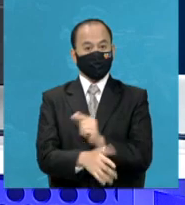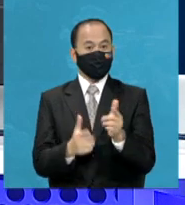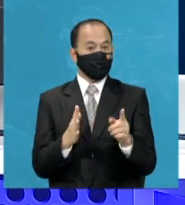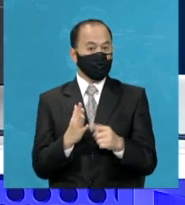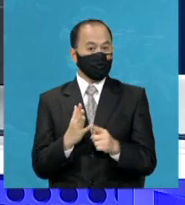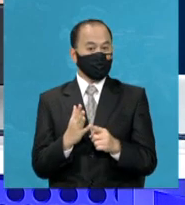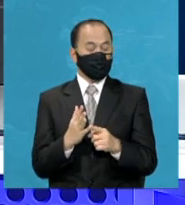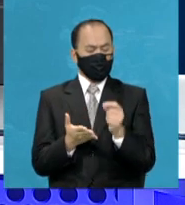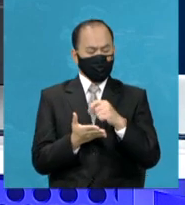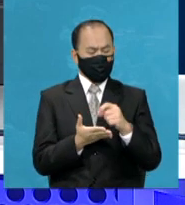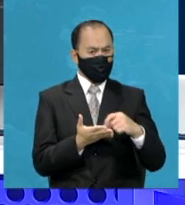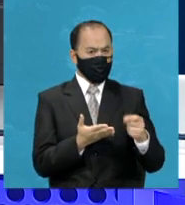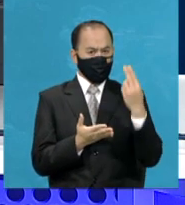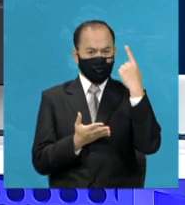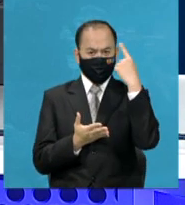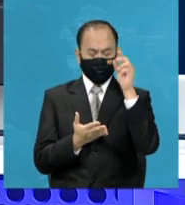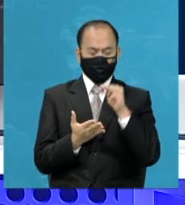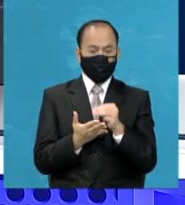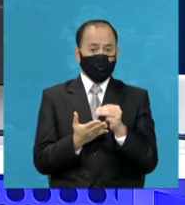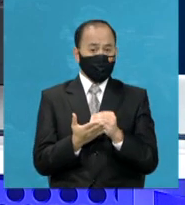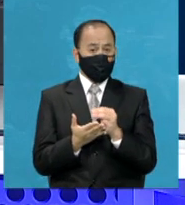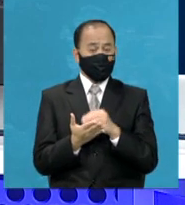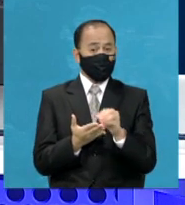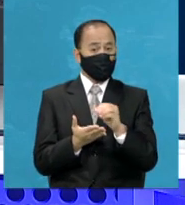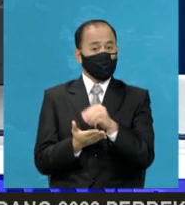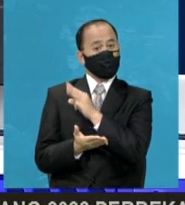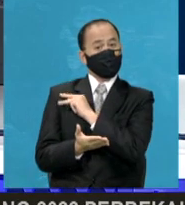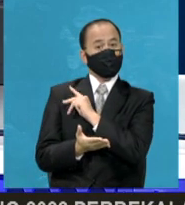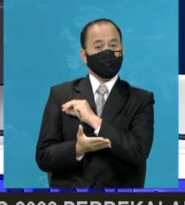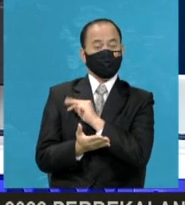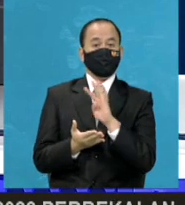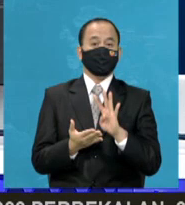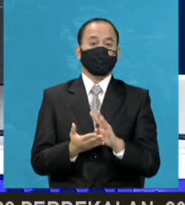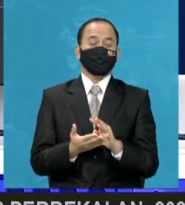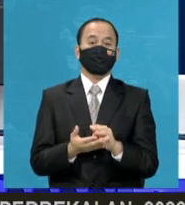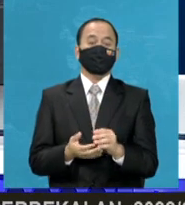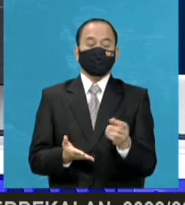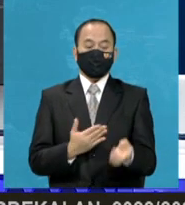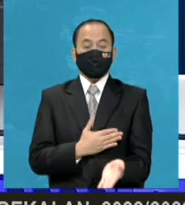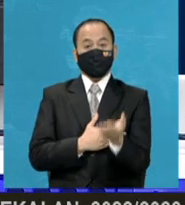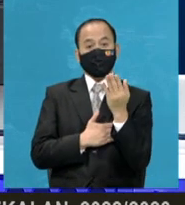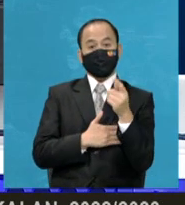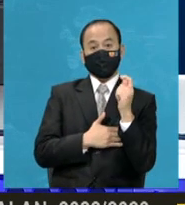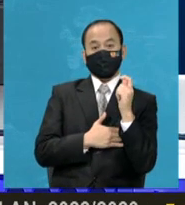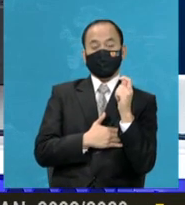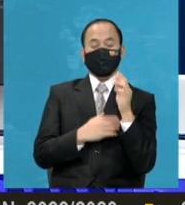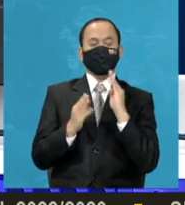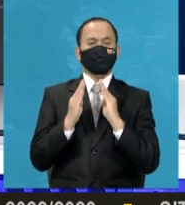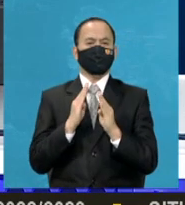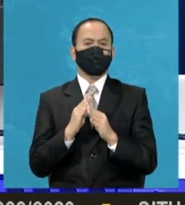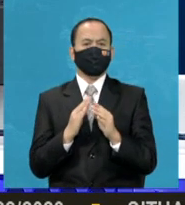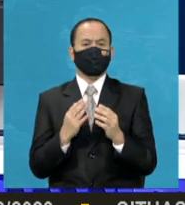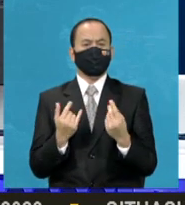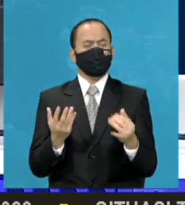telah meluluskan peruntukkan bagi empat buah Kementerian Sedang pada sebelah page dimulakan dengan perbahasan